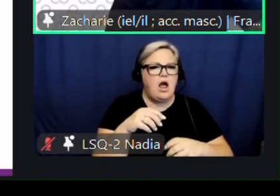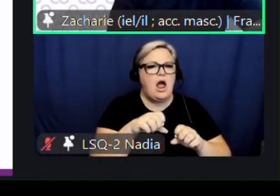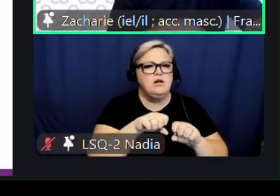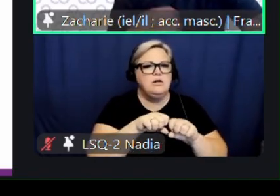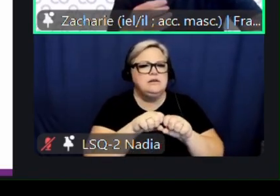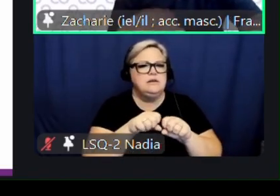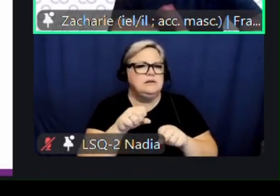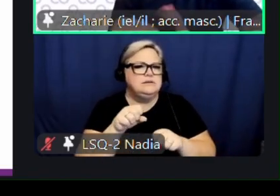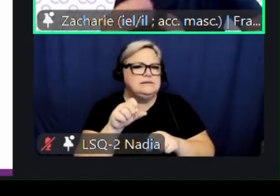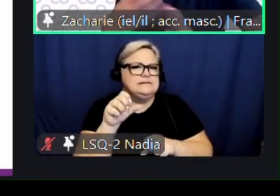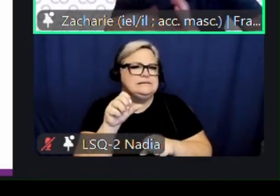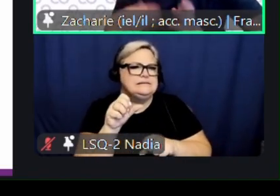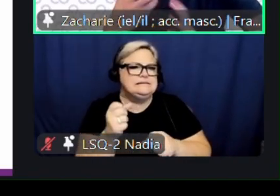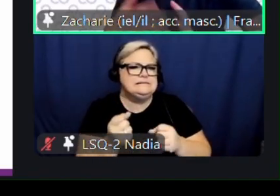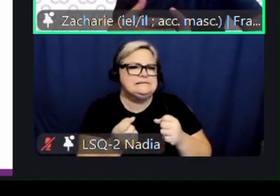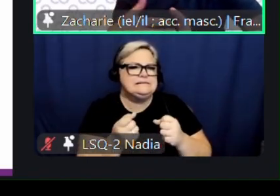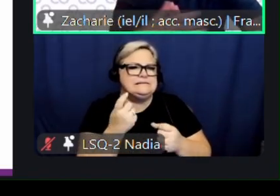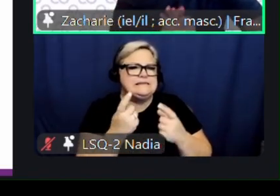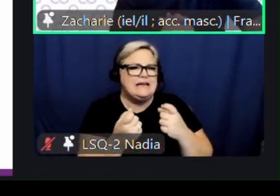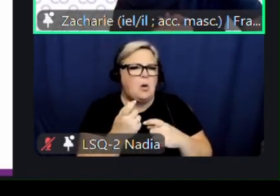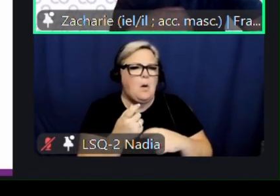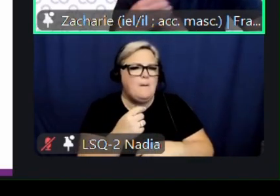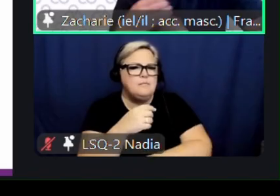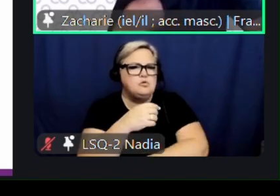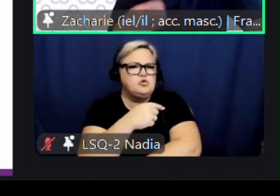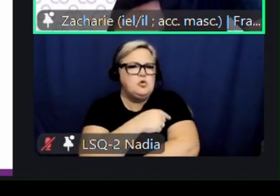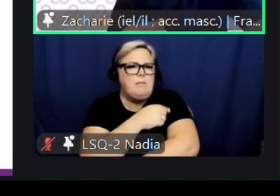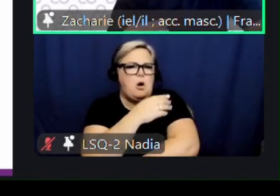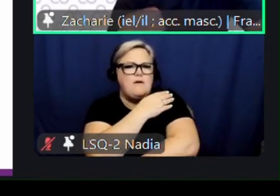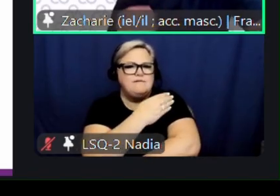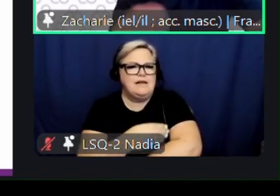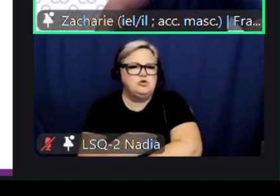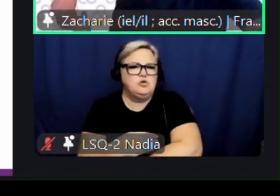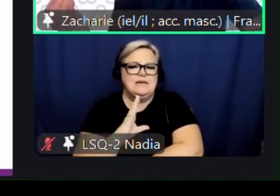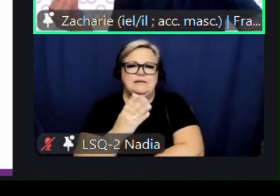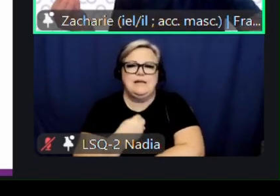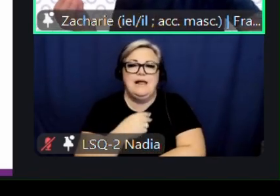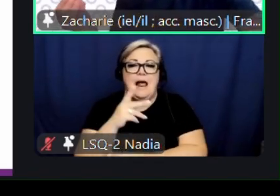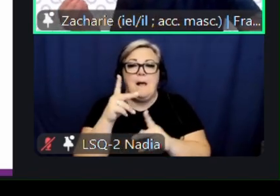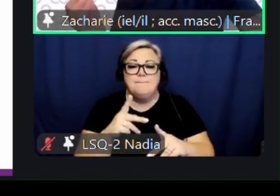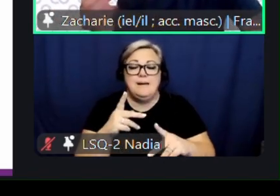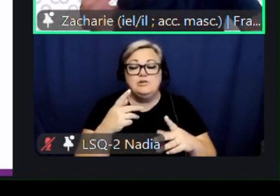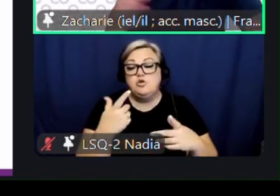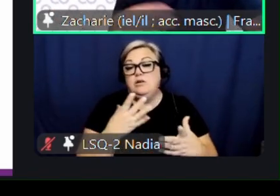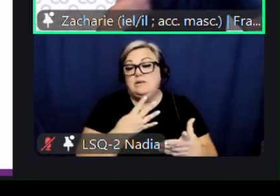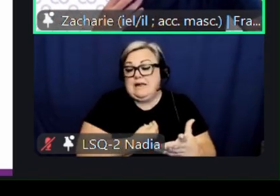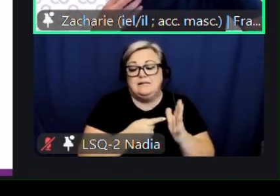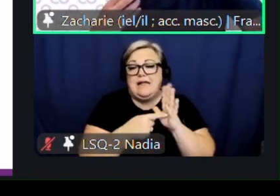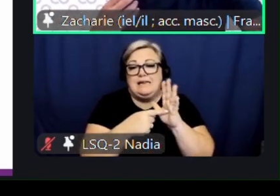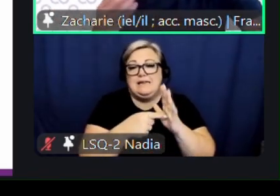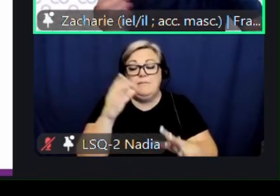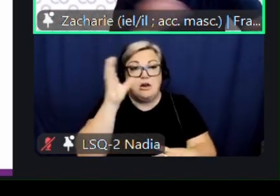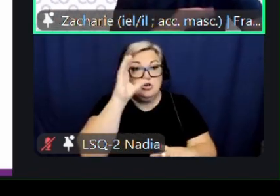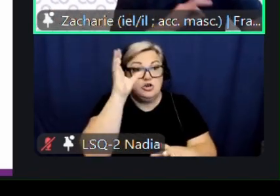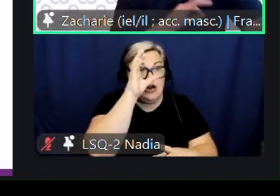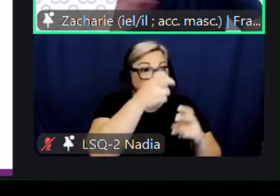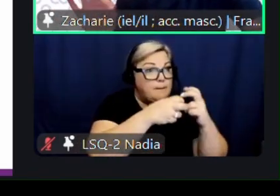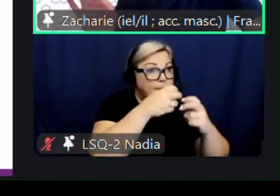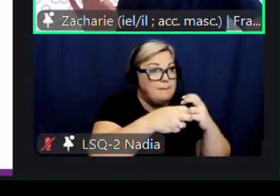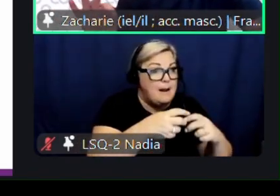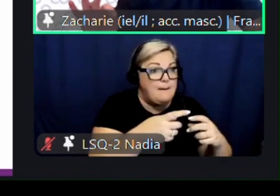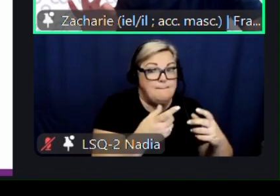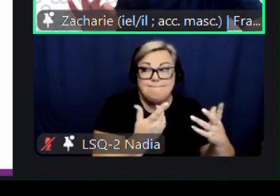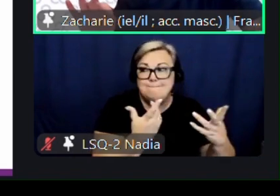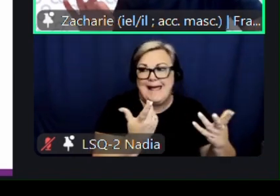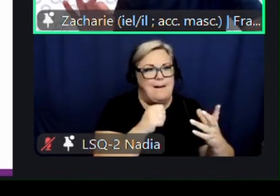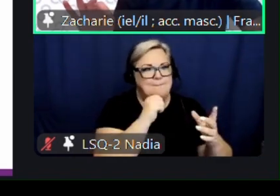trans. Le phénomène qui a tendance à se répéter, c'est qu'une personne trans va chercher des soins de santé pour un problème de santé qui n'est pas